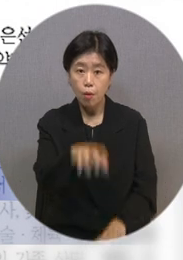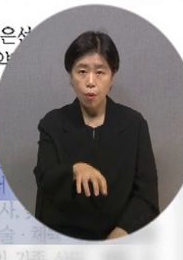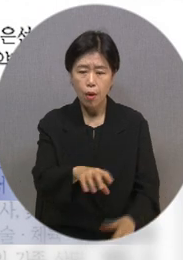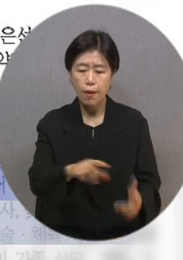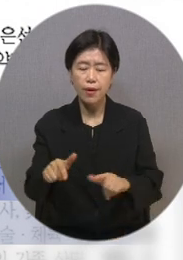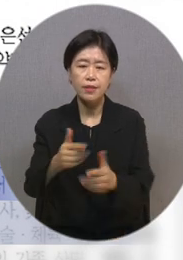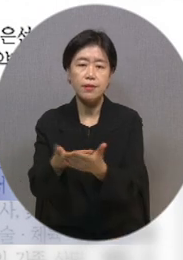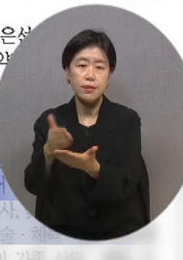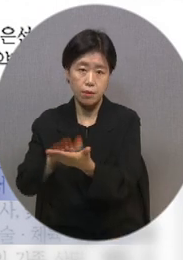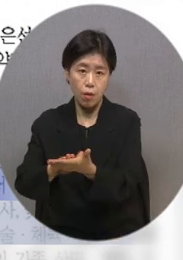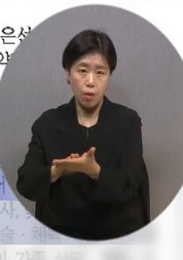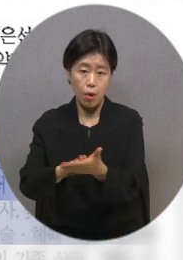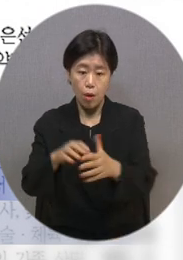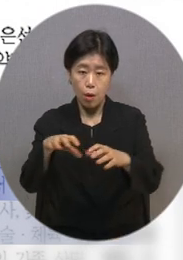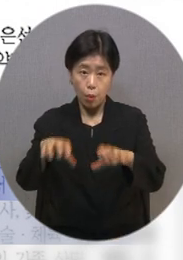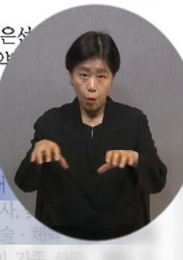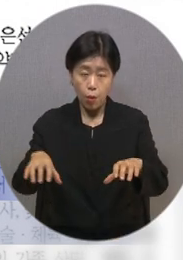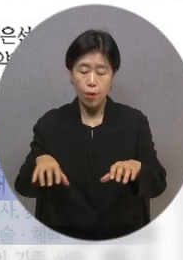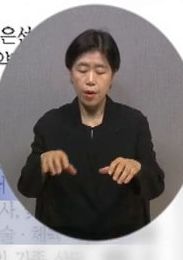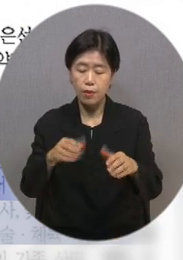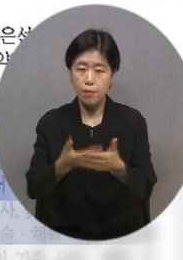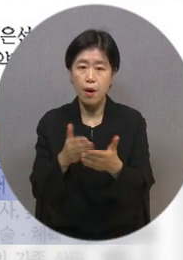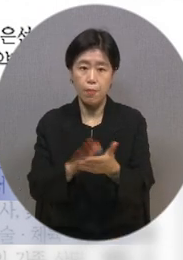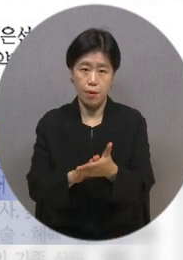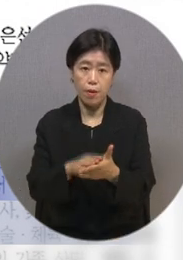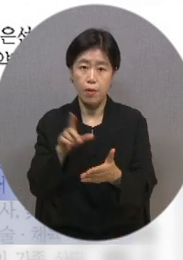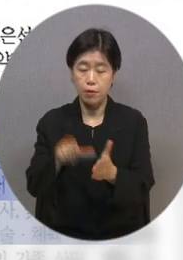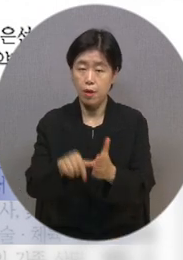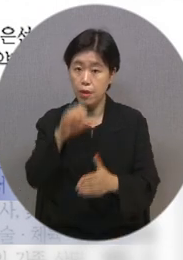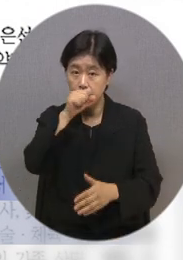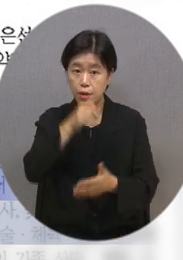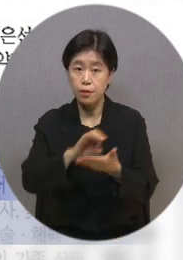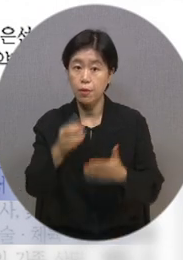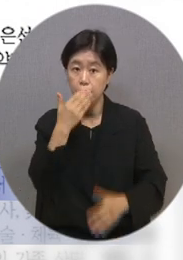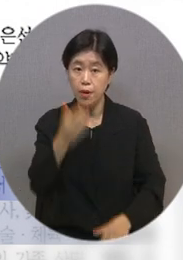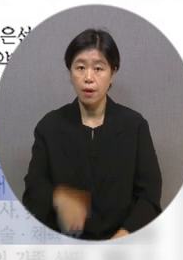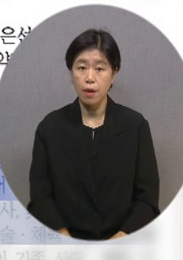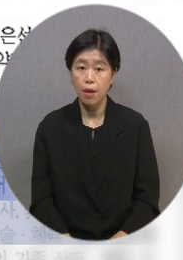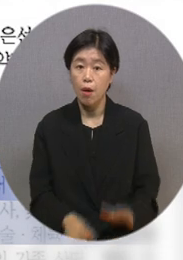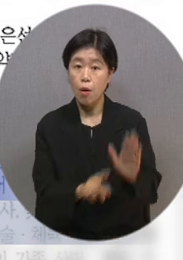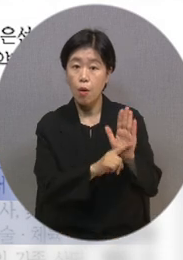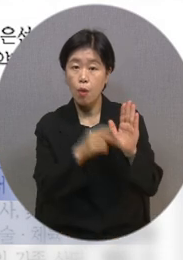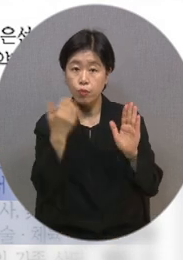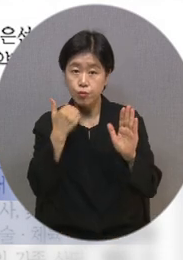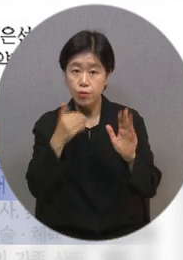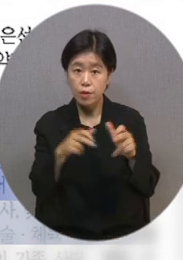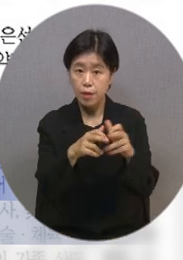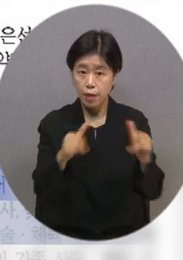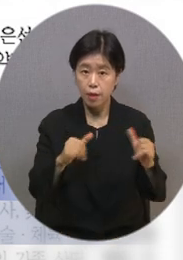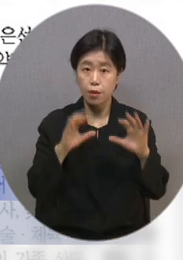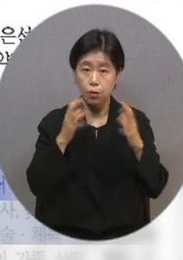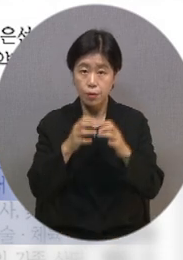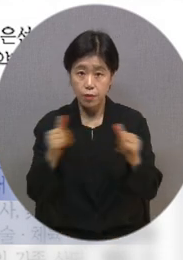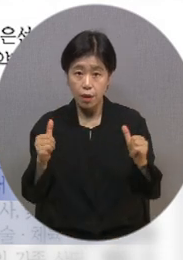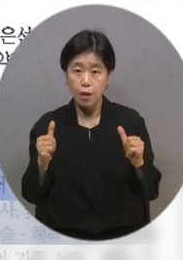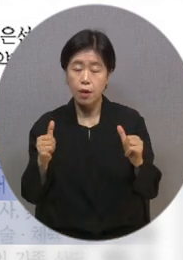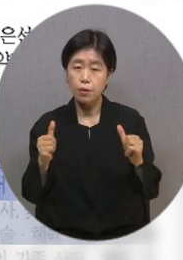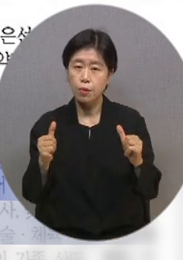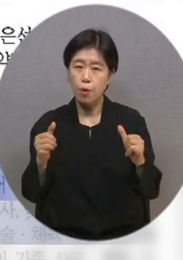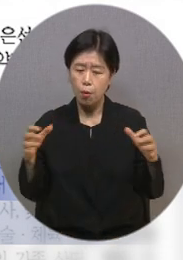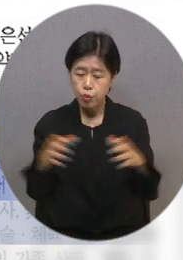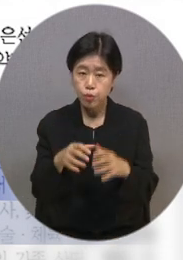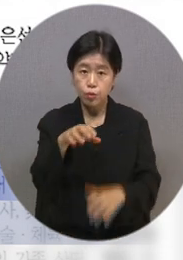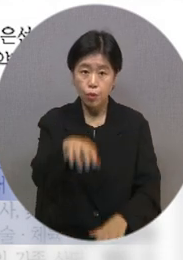공간 등을 개선하게 됩니다이 공모대상은 장애인 고령자 어린이 밀집 지역 등이 교통 안전